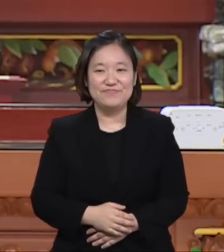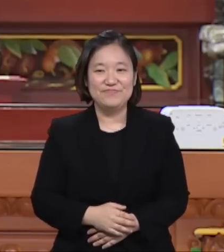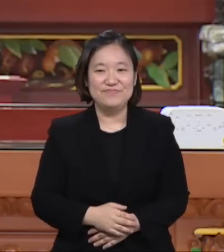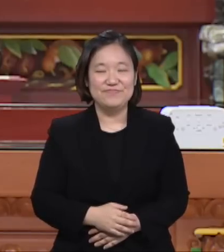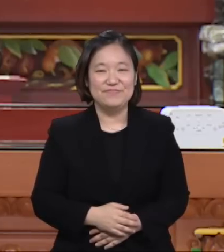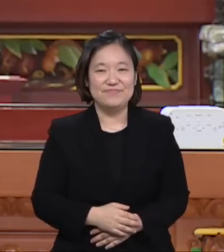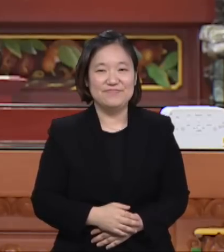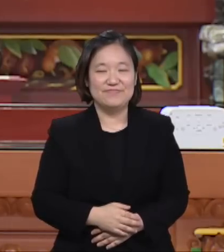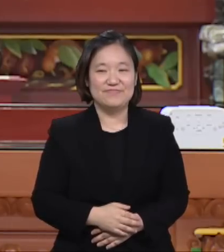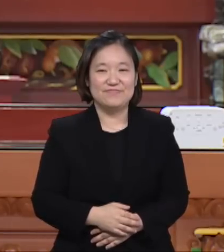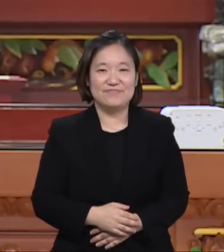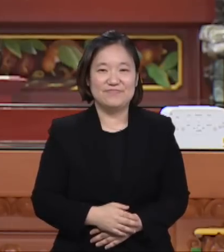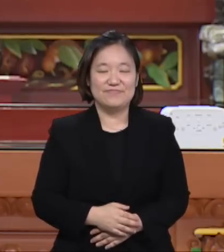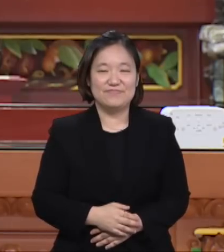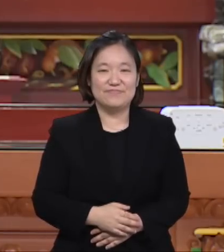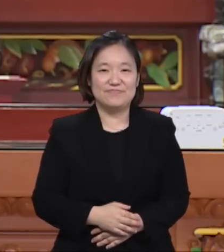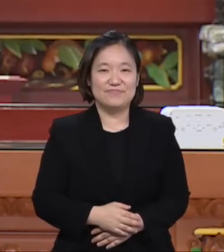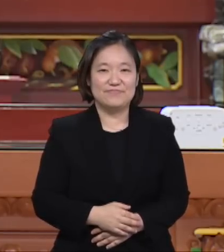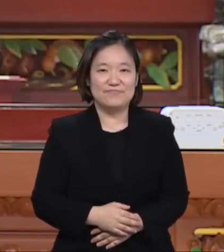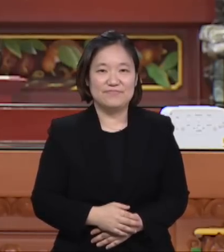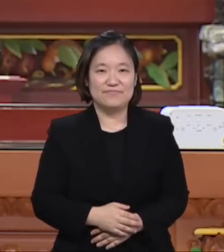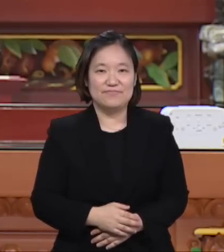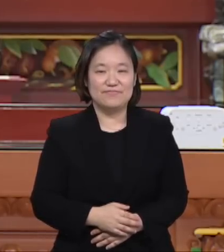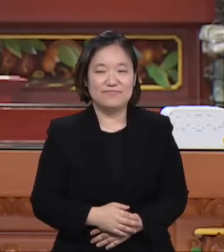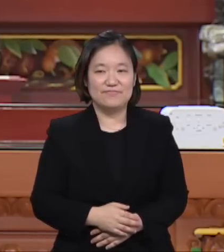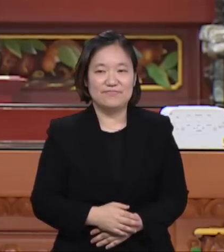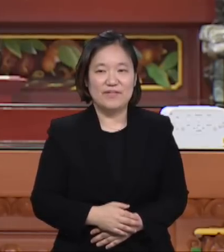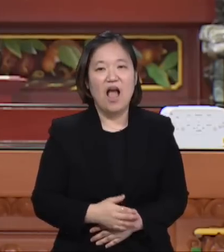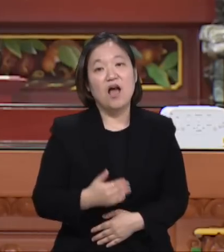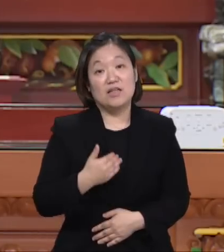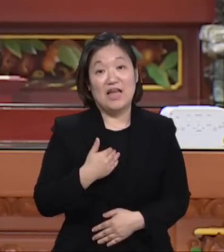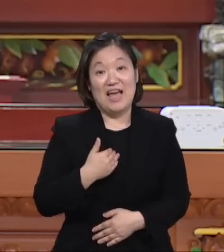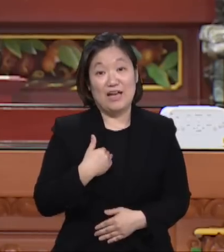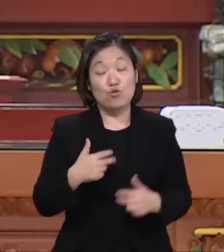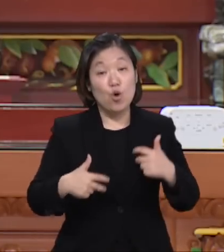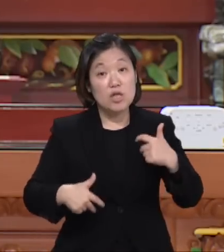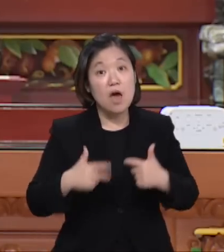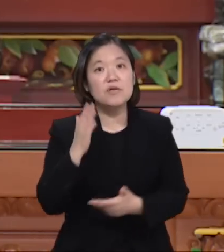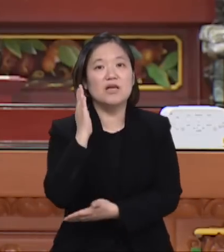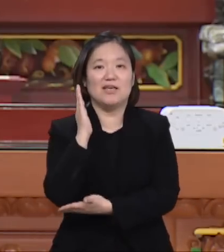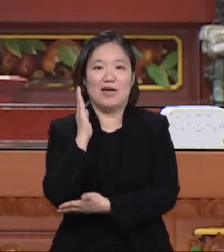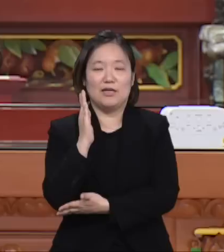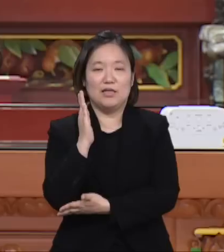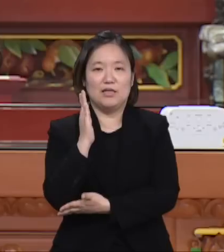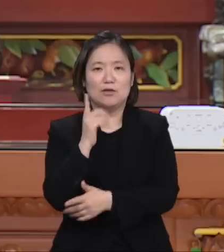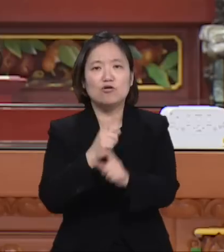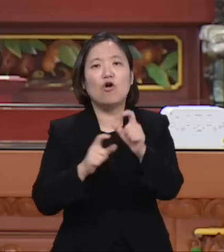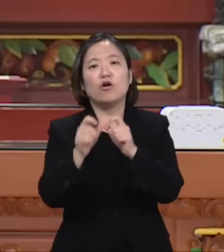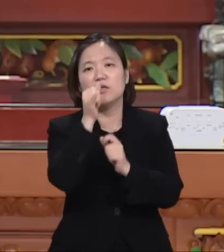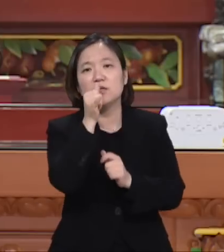자 그리고 이제 정말 이제 재미난 내용이 나오는데 11번째